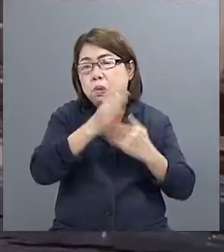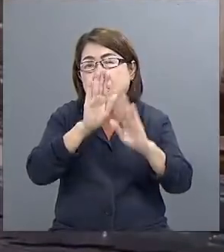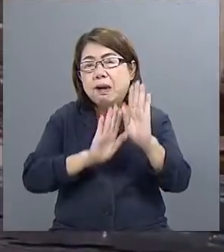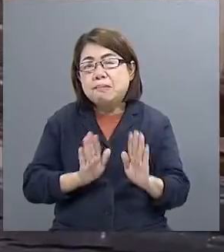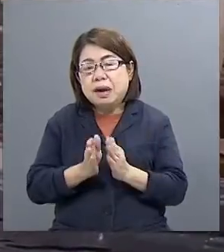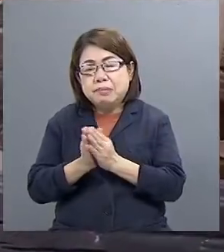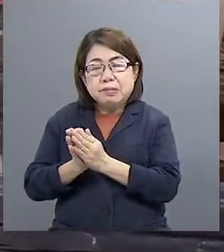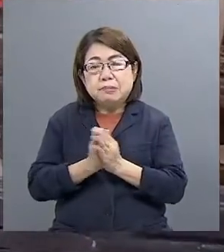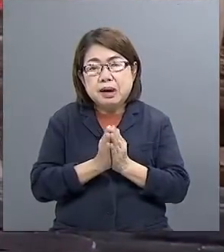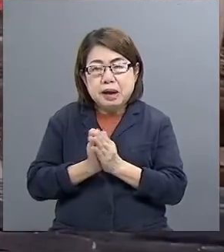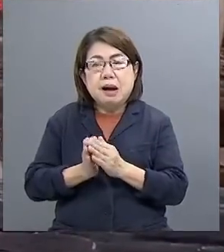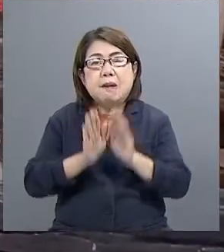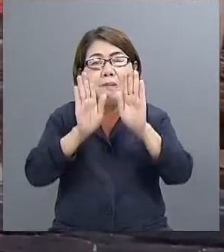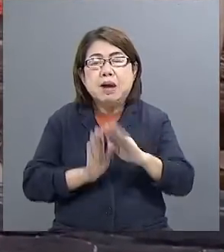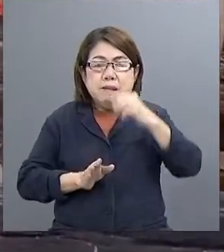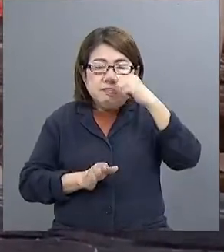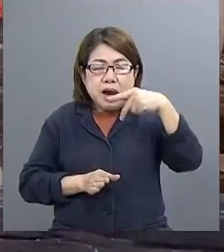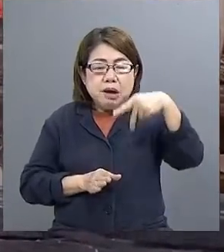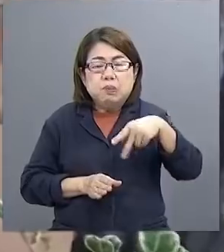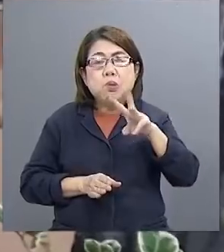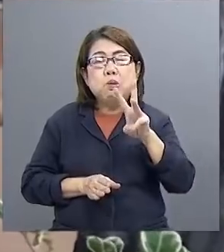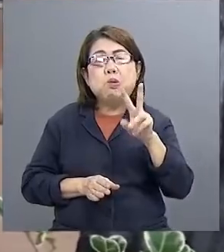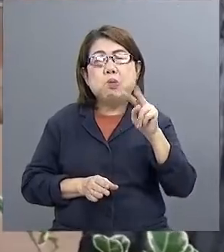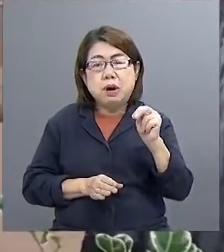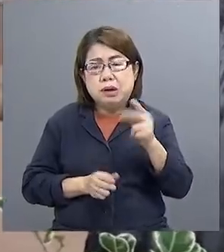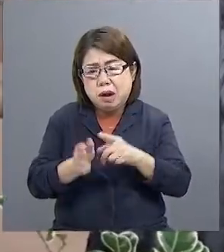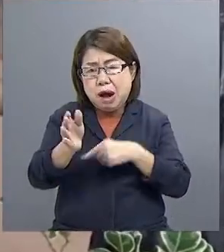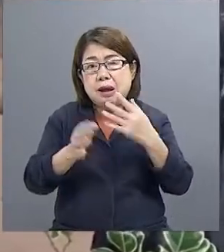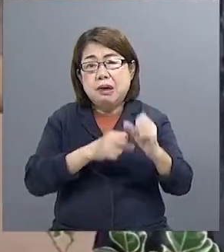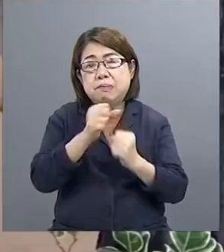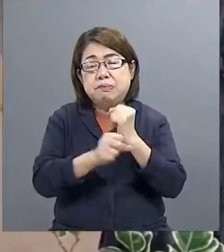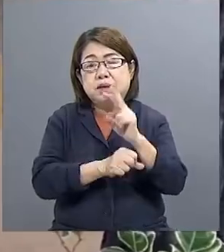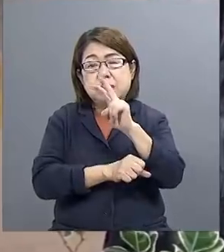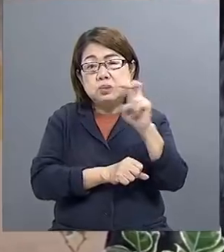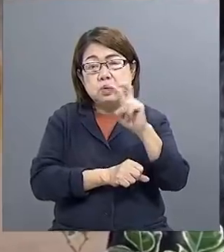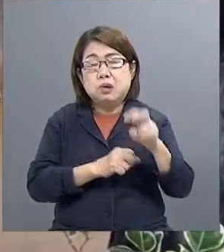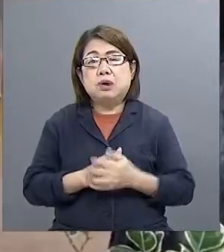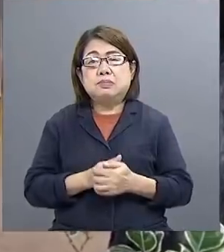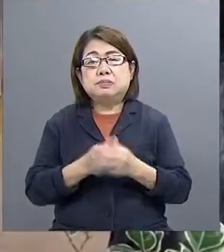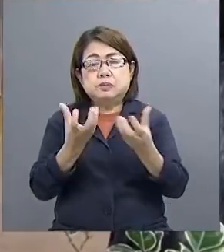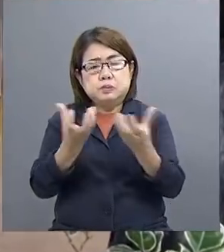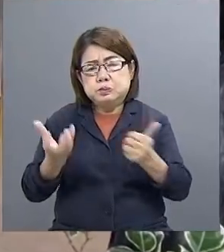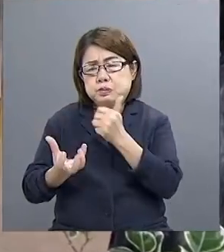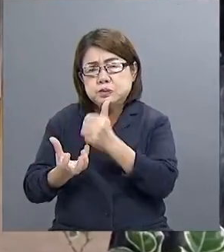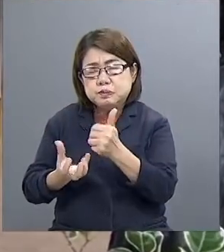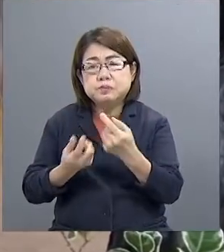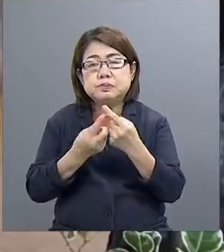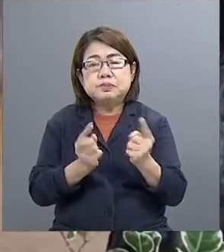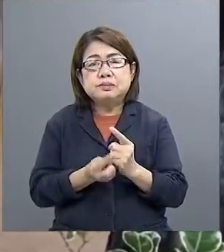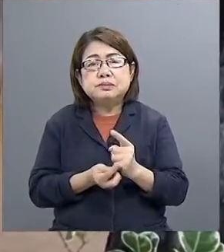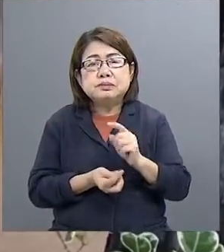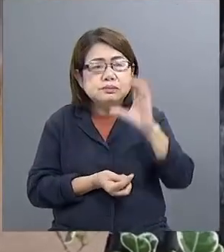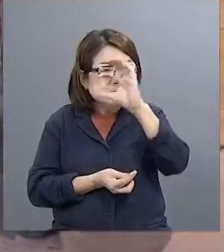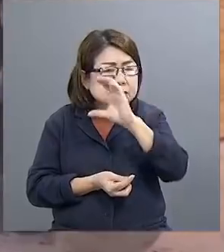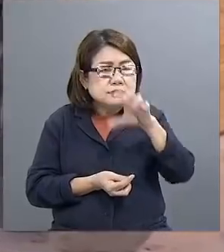เรียบง่ายมากกว่า 200ปีรวมถึงเรื่องของอาหารพื้นที่ที่แฟนไม่ได้คุณค่าแต่เลือกสรรวัตถุดิบที่ได้ในท้องถิ่นนั่นเอง